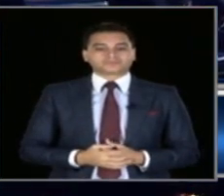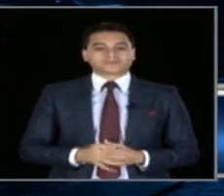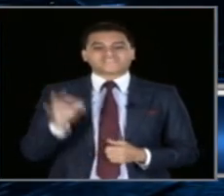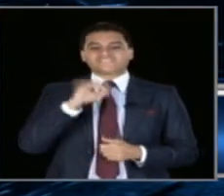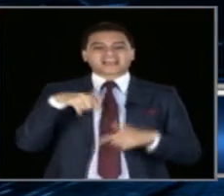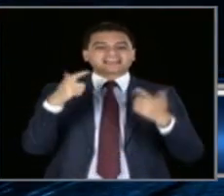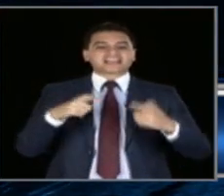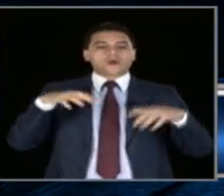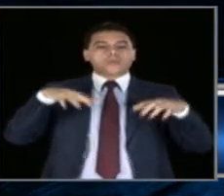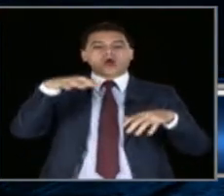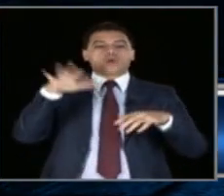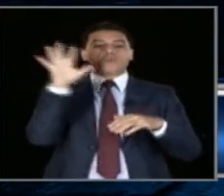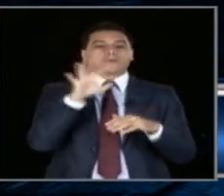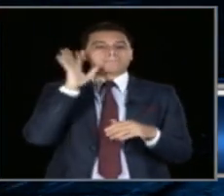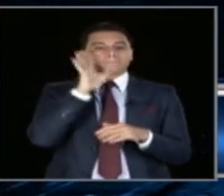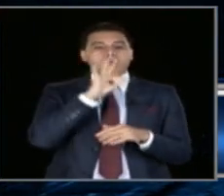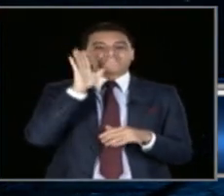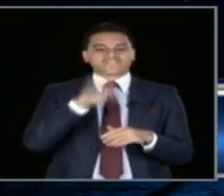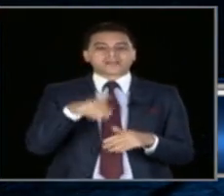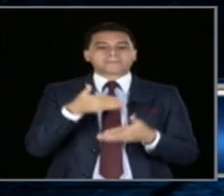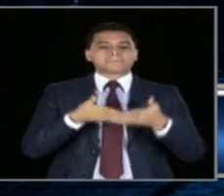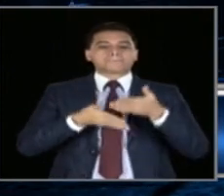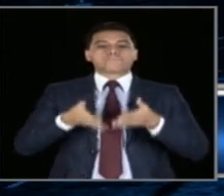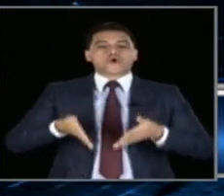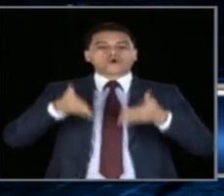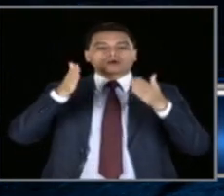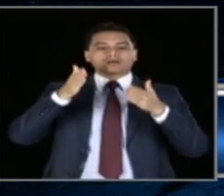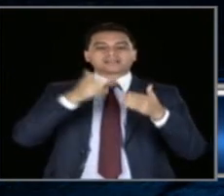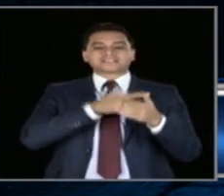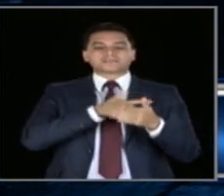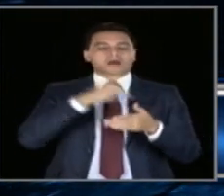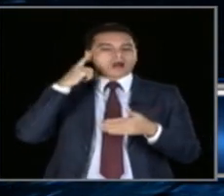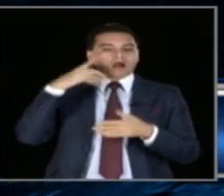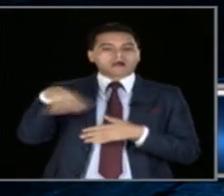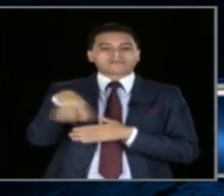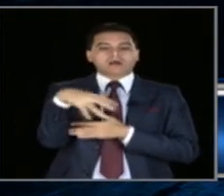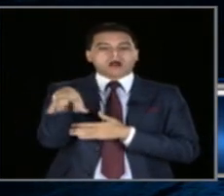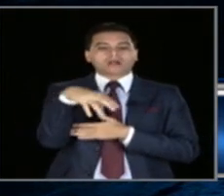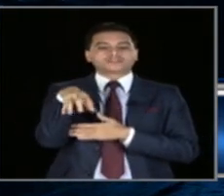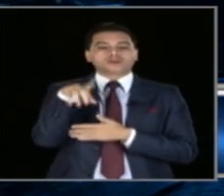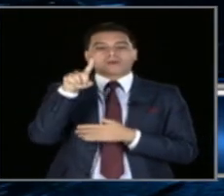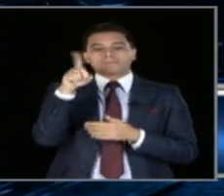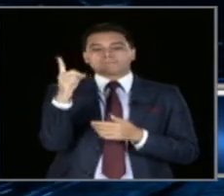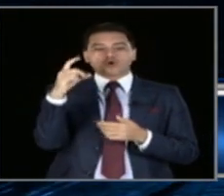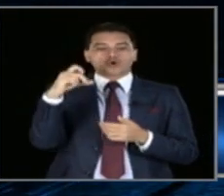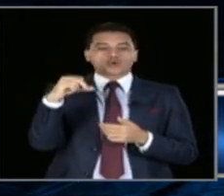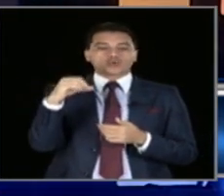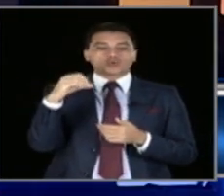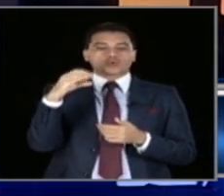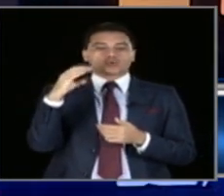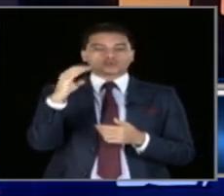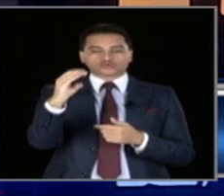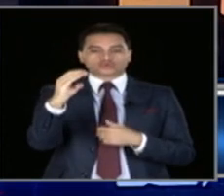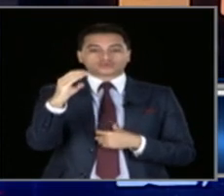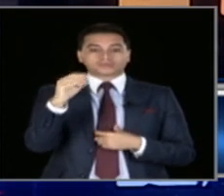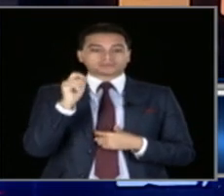في اي دوله اوروبيه يوجد برج جرز بروج؟ محدش يستعجل.